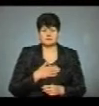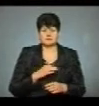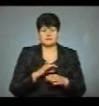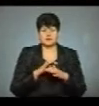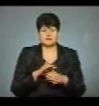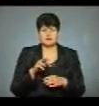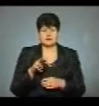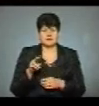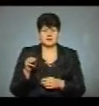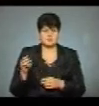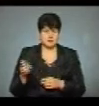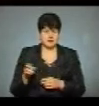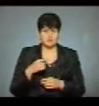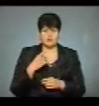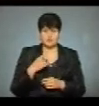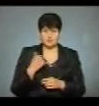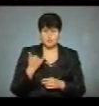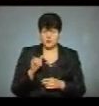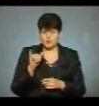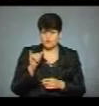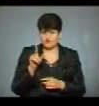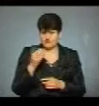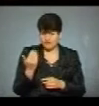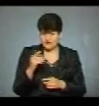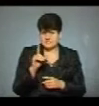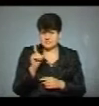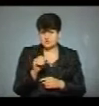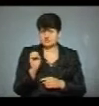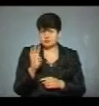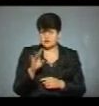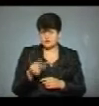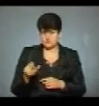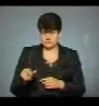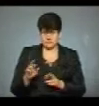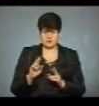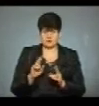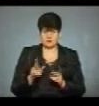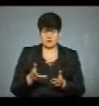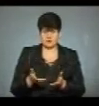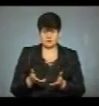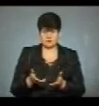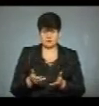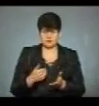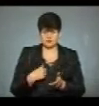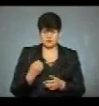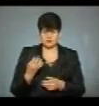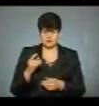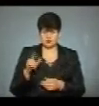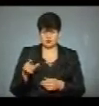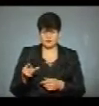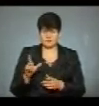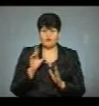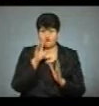МТЛБ, кажуть, у вас їде 14 чоловік. А я кажу, як нас тепер 14 чоловік